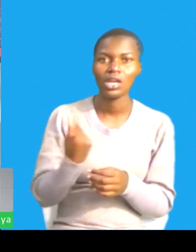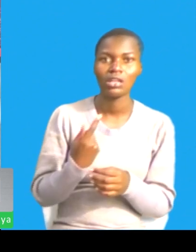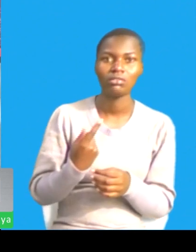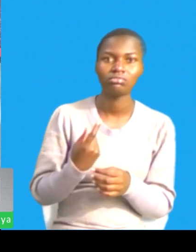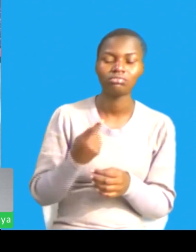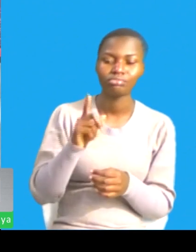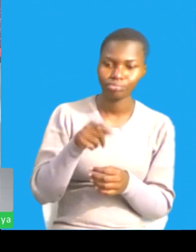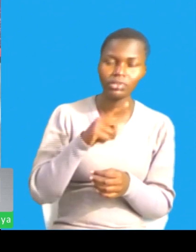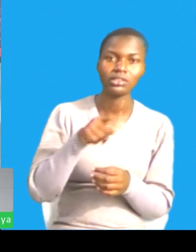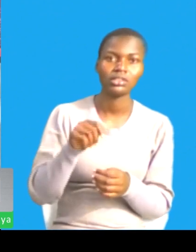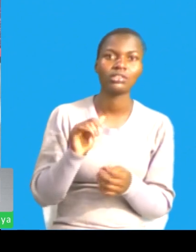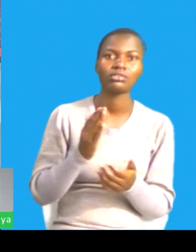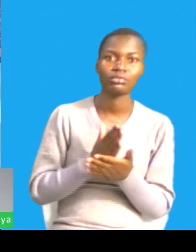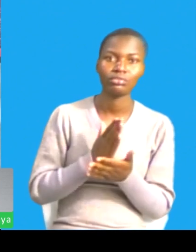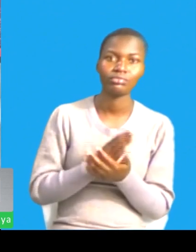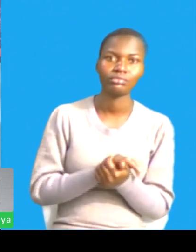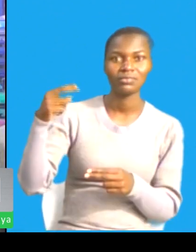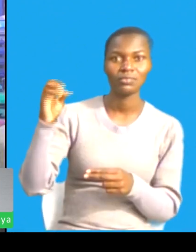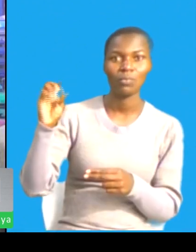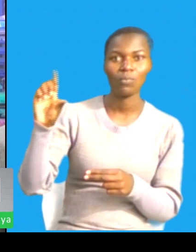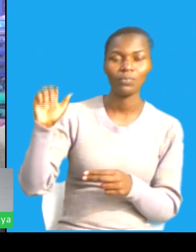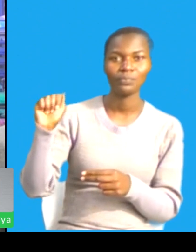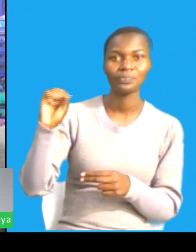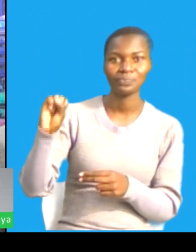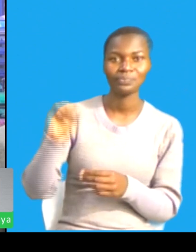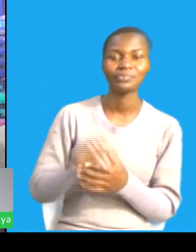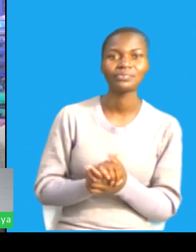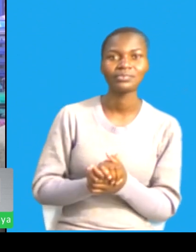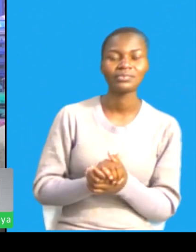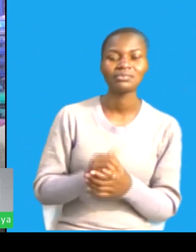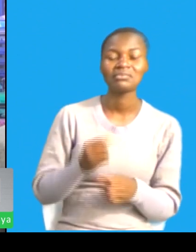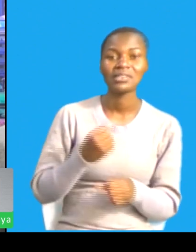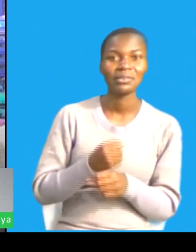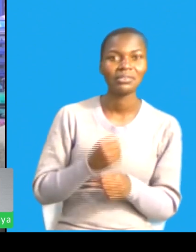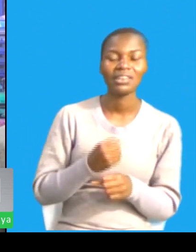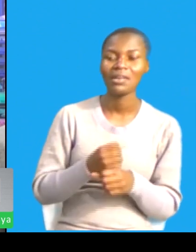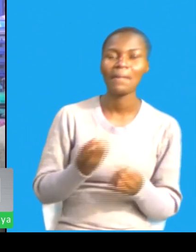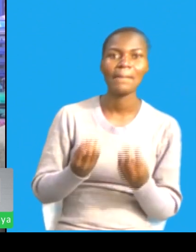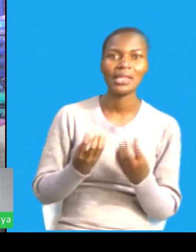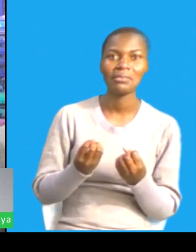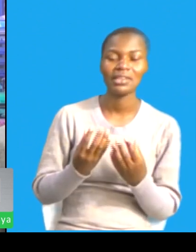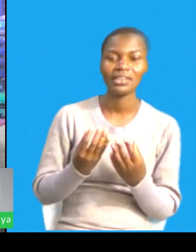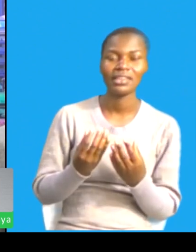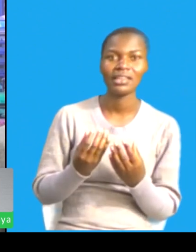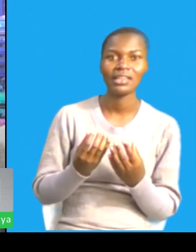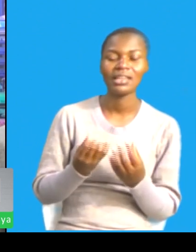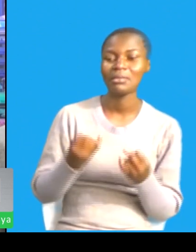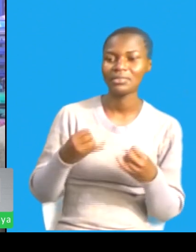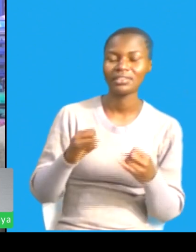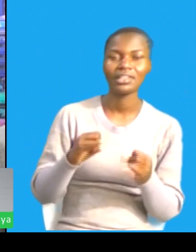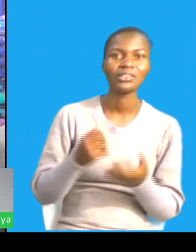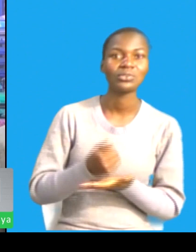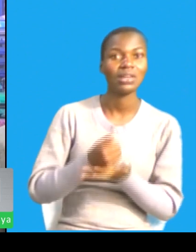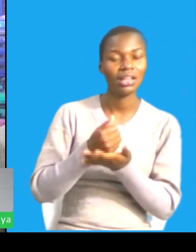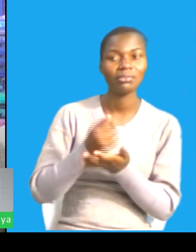Kenya. Haya. Sisemi kitu. Vitu mingi Jonah, tunajaribu kusaidia nchi yetu,